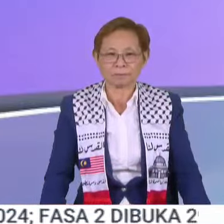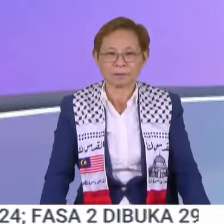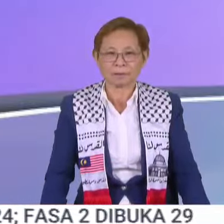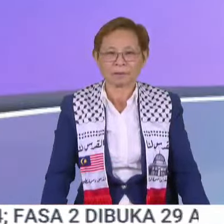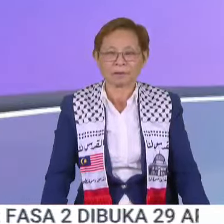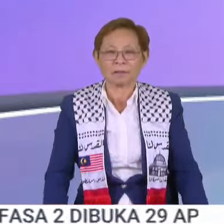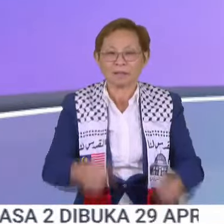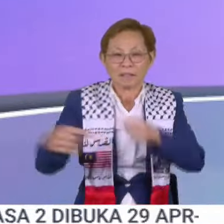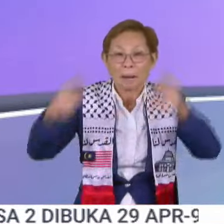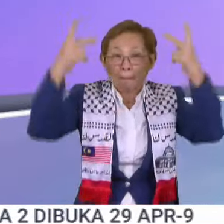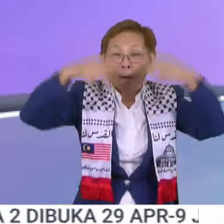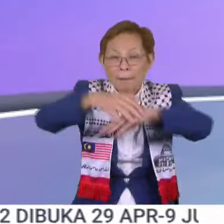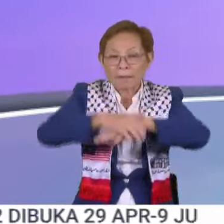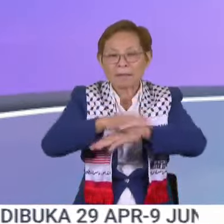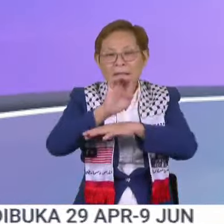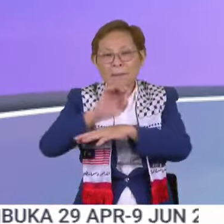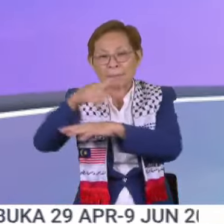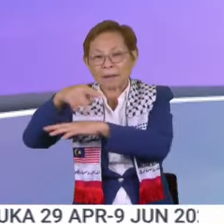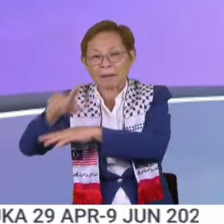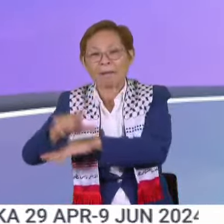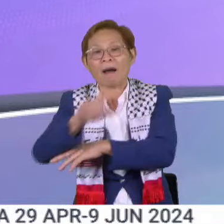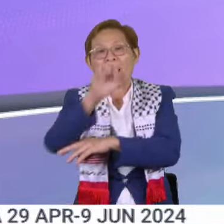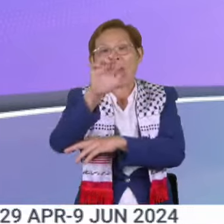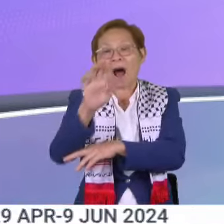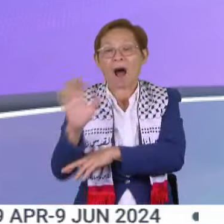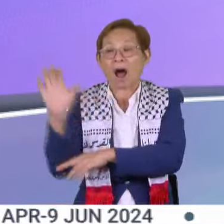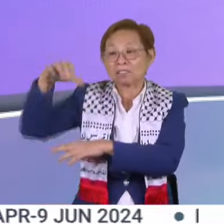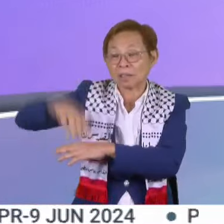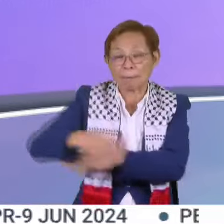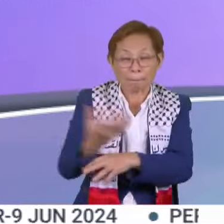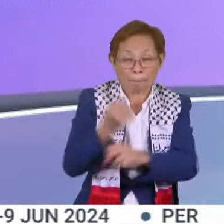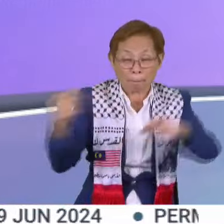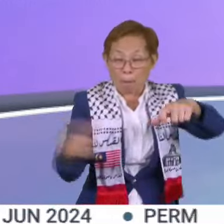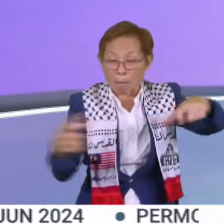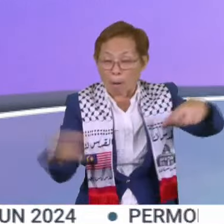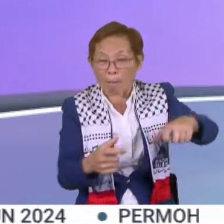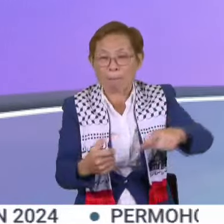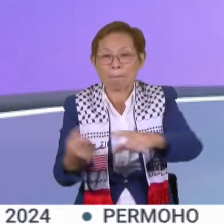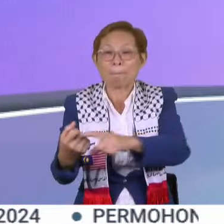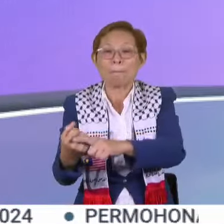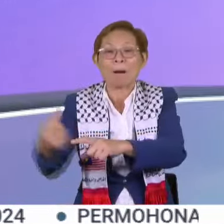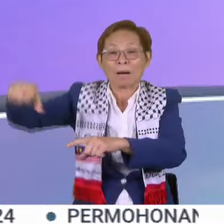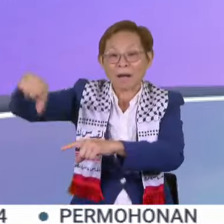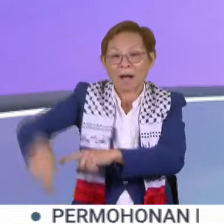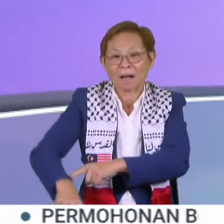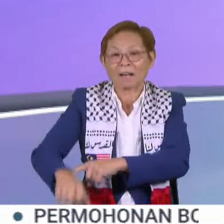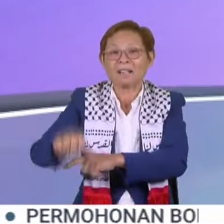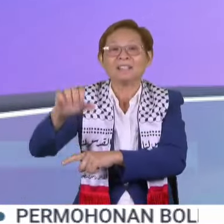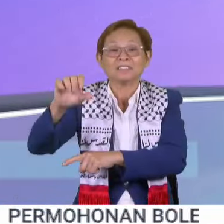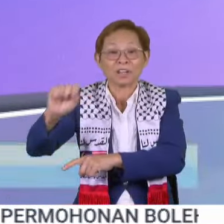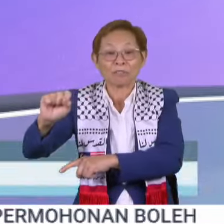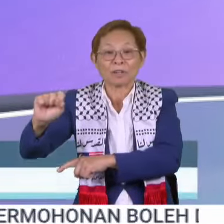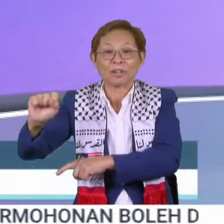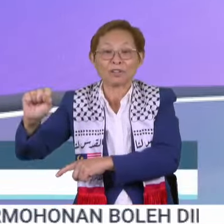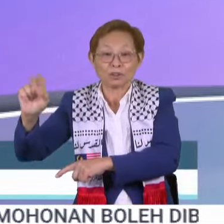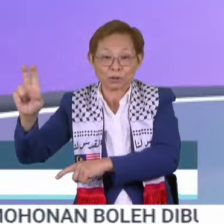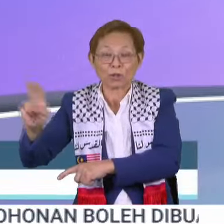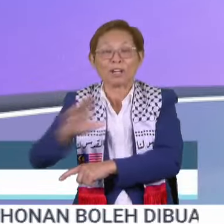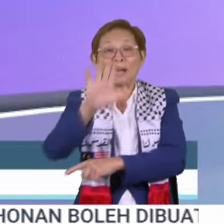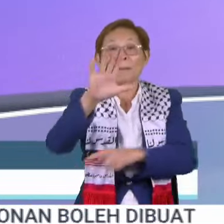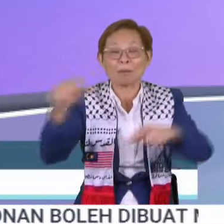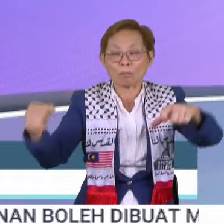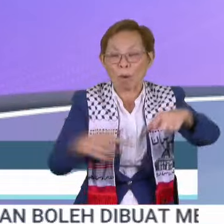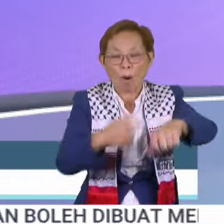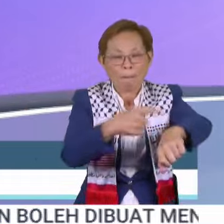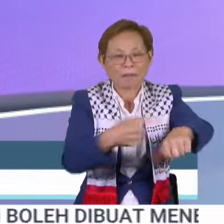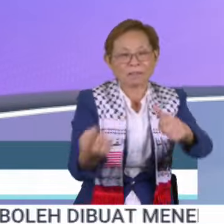Perkembangan aksi Liga Perdana Inggeris EPL, Arsenal sekali lagi berpesta gol selepas membelasah Sheffield United 6-0 dengan 5 gol dijaringkan